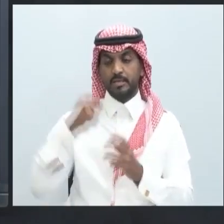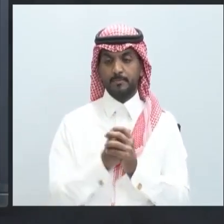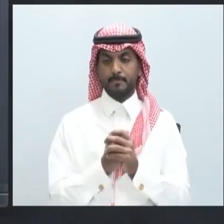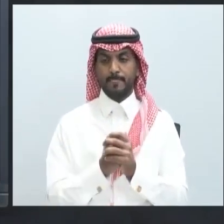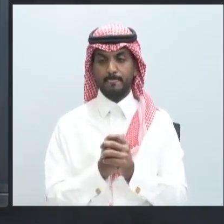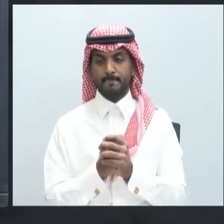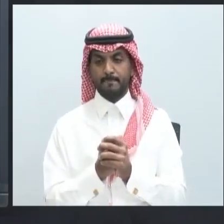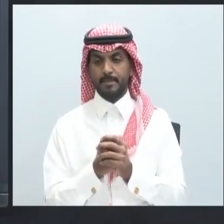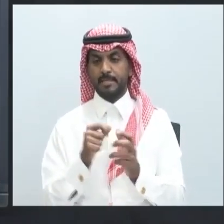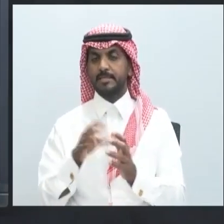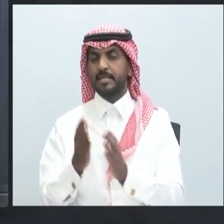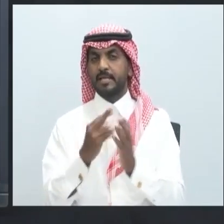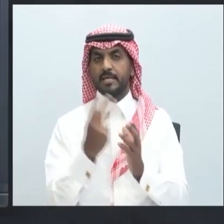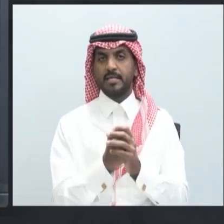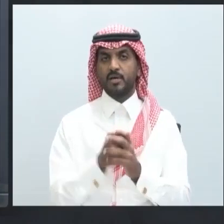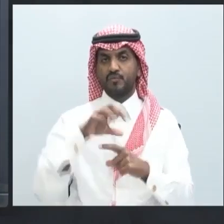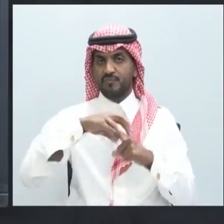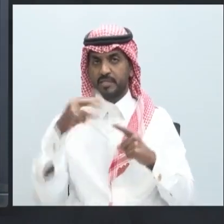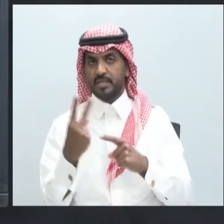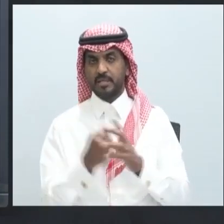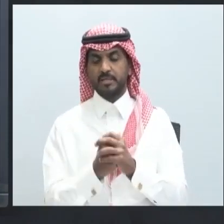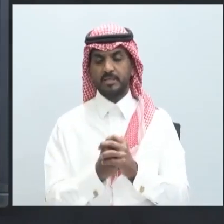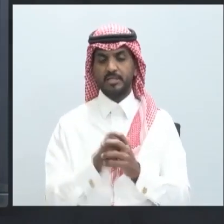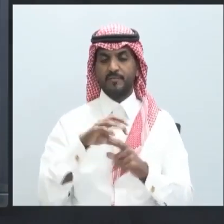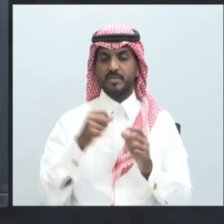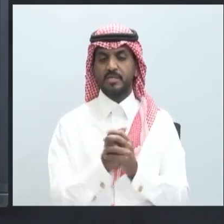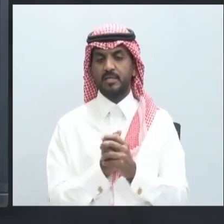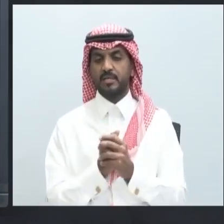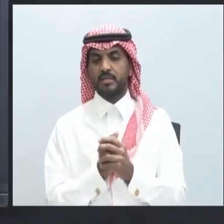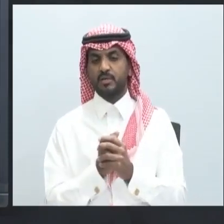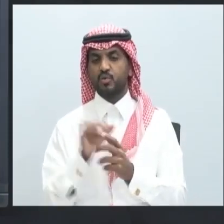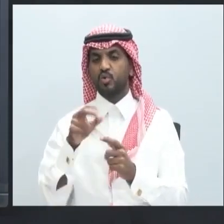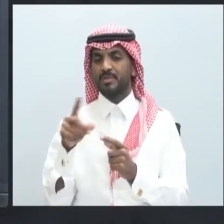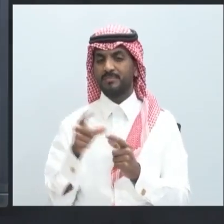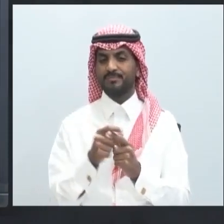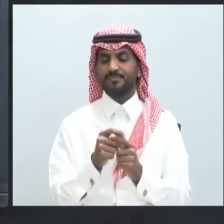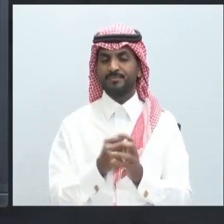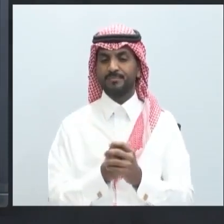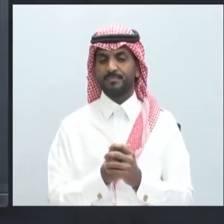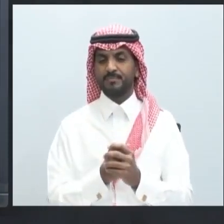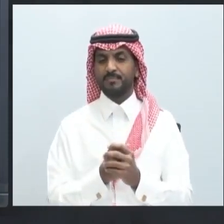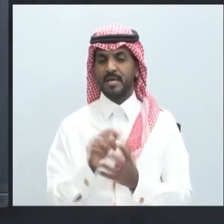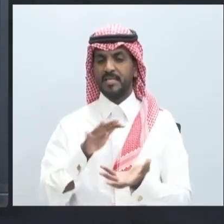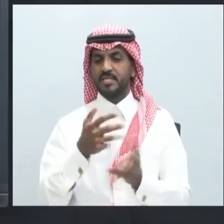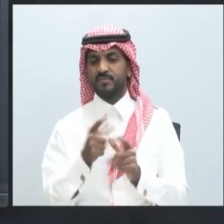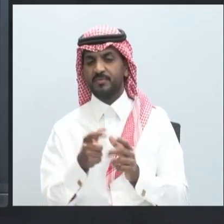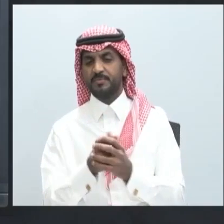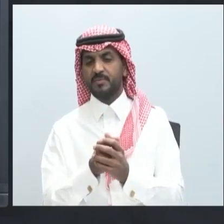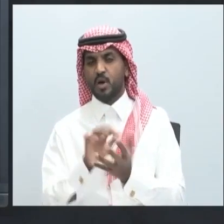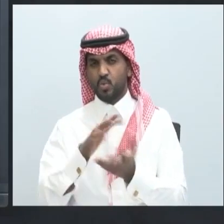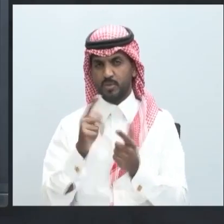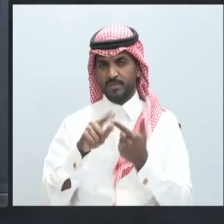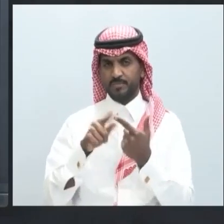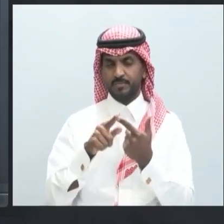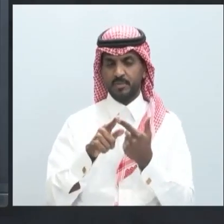الانقسام الثاني في الانفصالي الثاني سوف ينفصل كروماتيد عن كروماتيد ايضا من الممكن هذه الصفه الموجوده او الصفتين